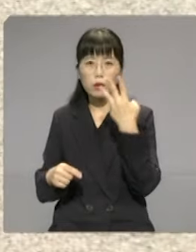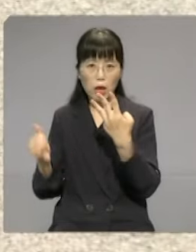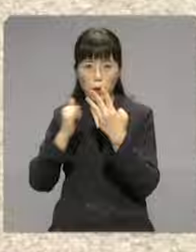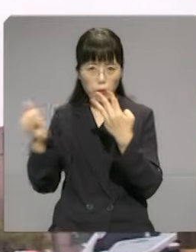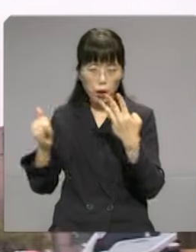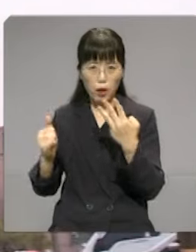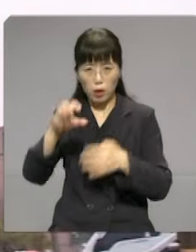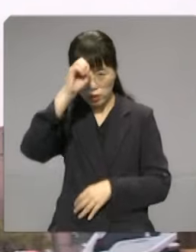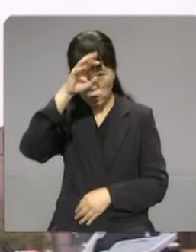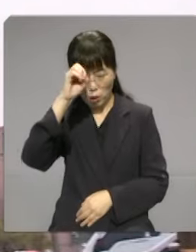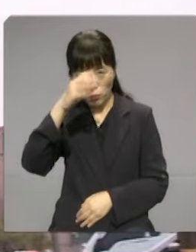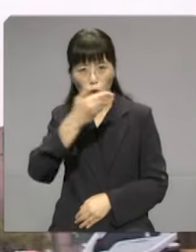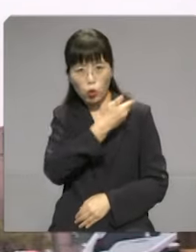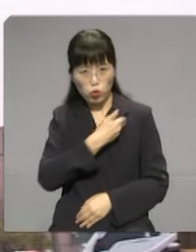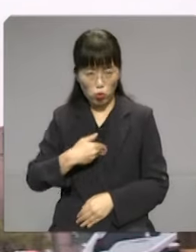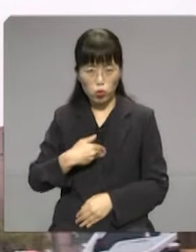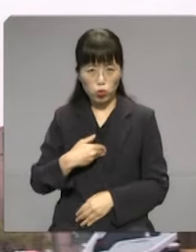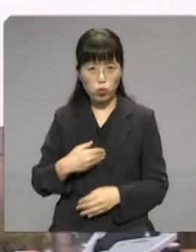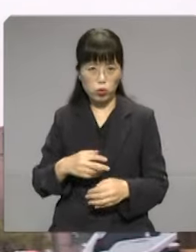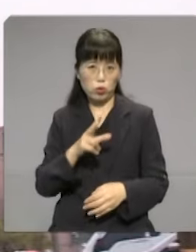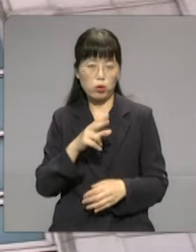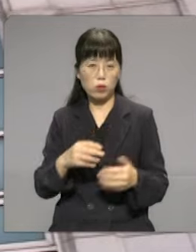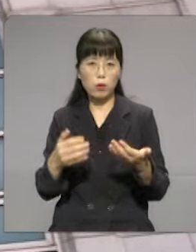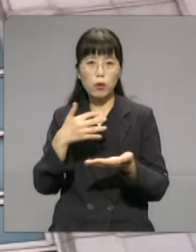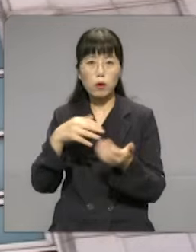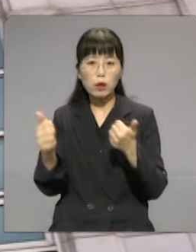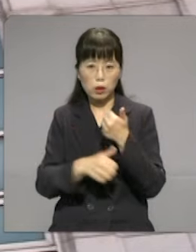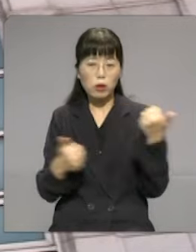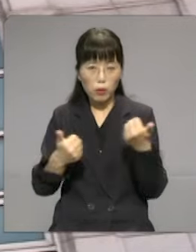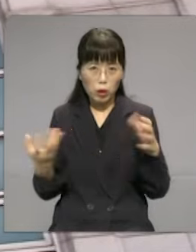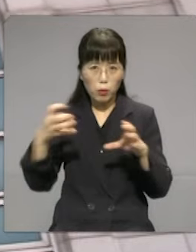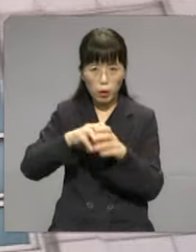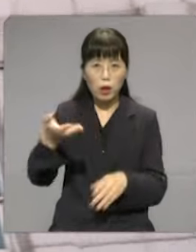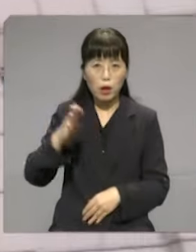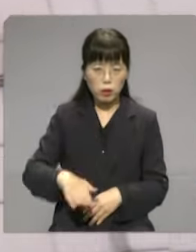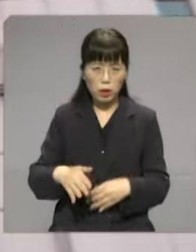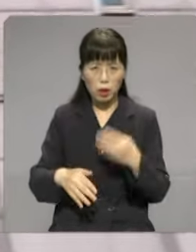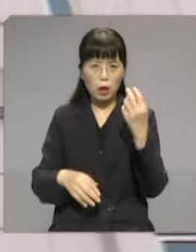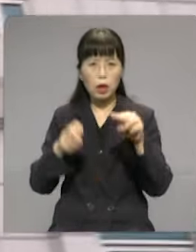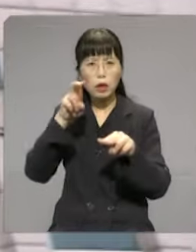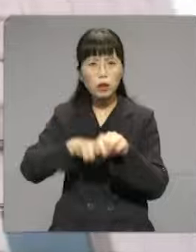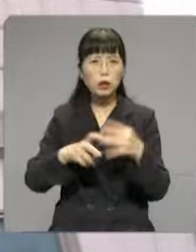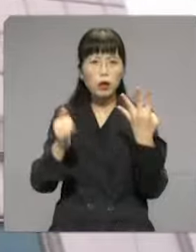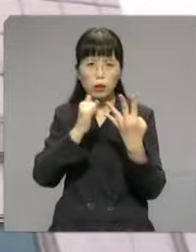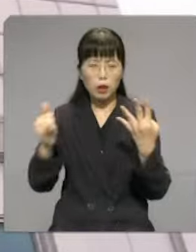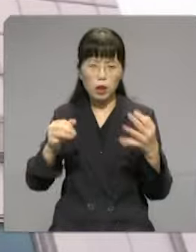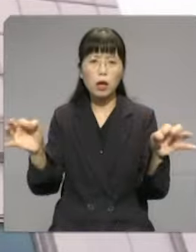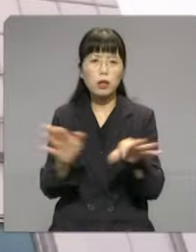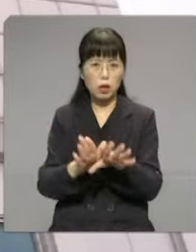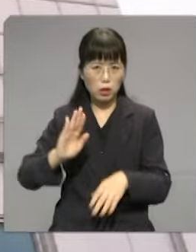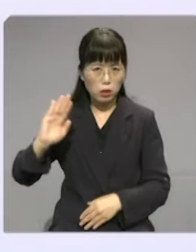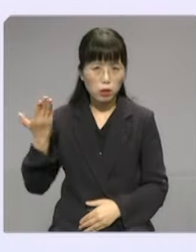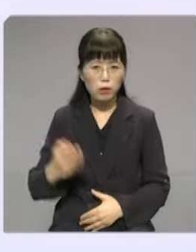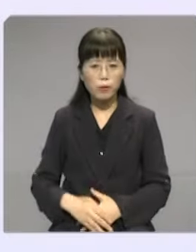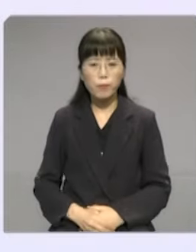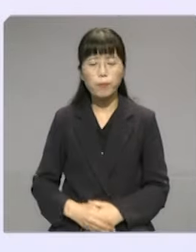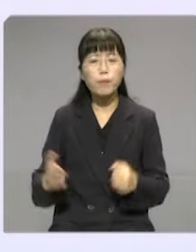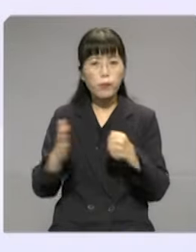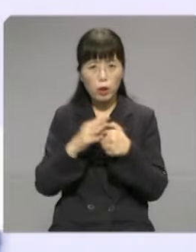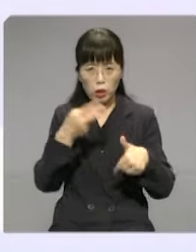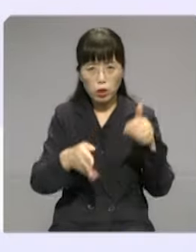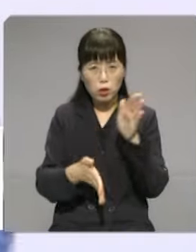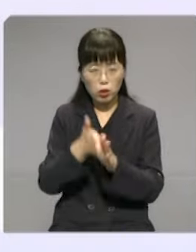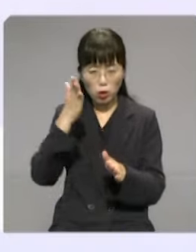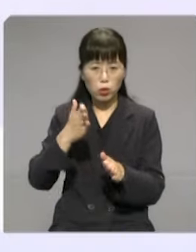11명이 재물포구 의회로 포함될 것으로 예상되는 가운데 의석 4개가 없어지는 겁니다. 때문에